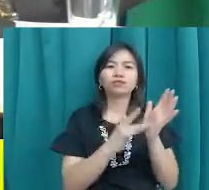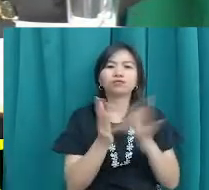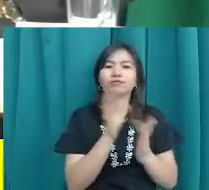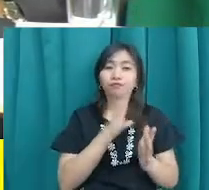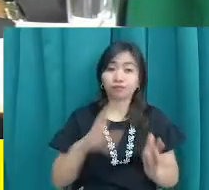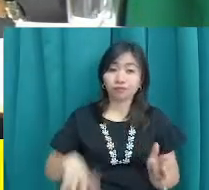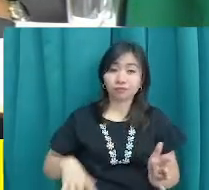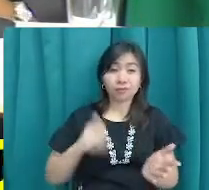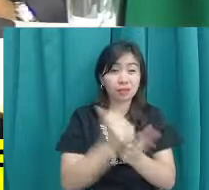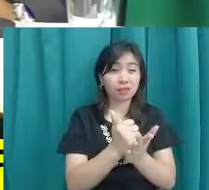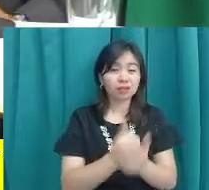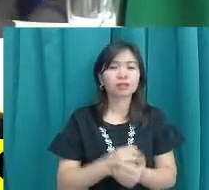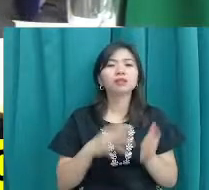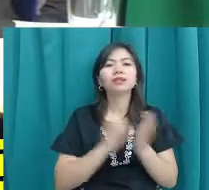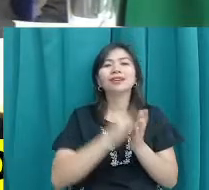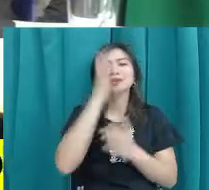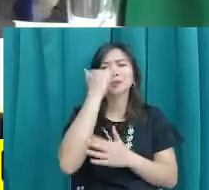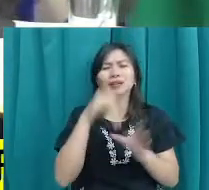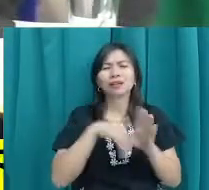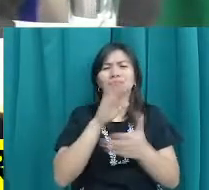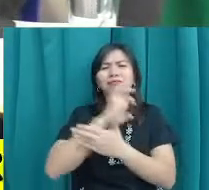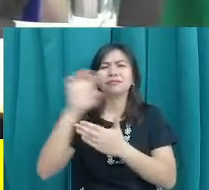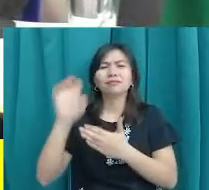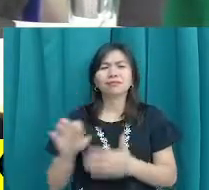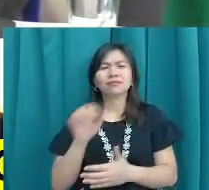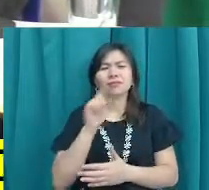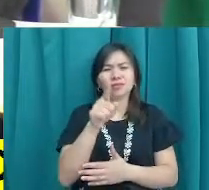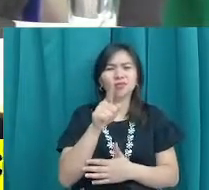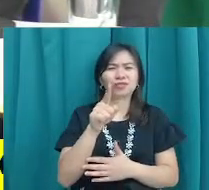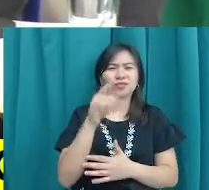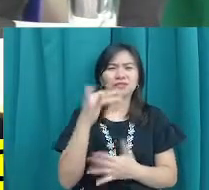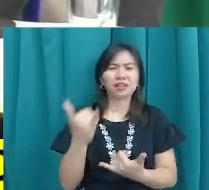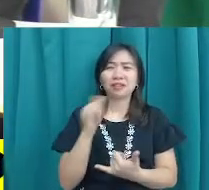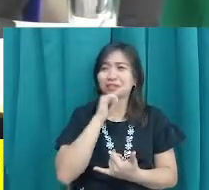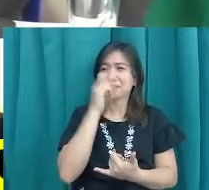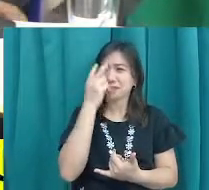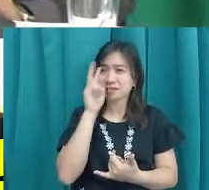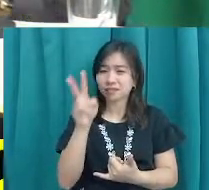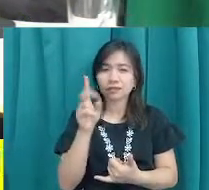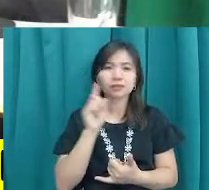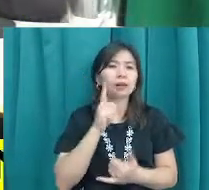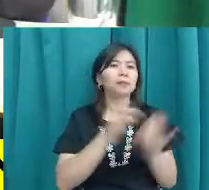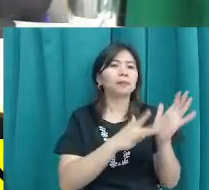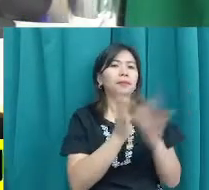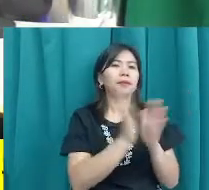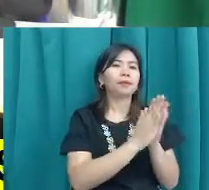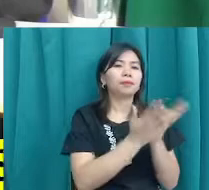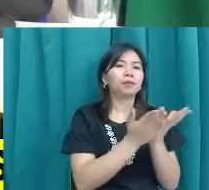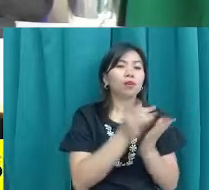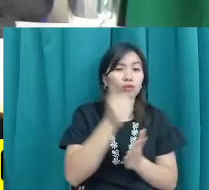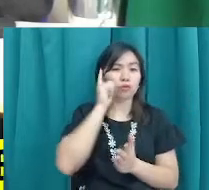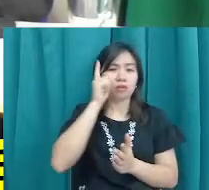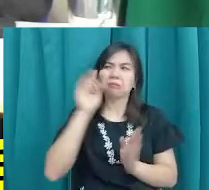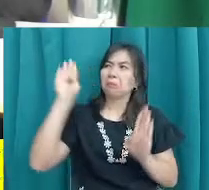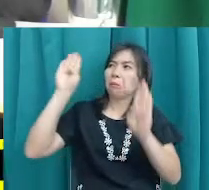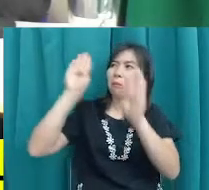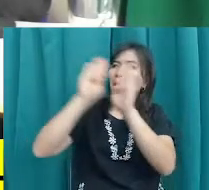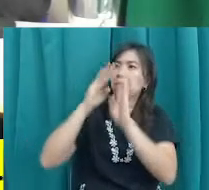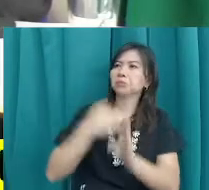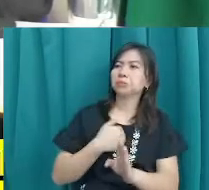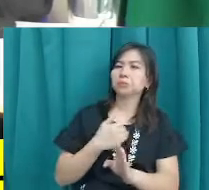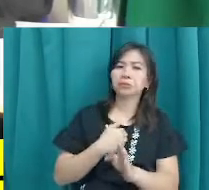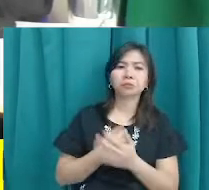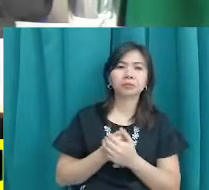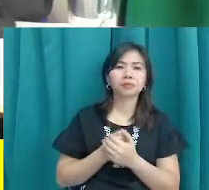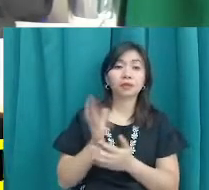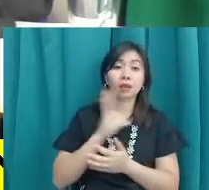Kaya sa totoo niyan, sa dulo, hinang hindi mo mamamalayan, anong sabi ng Biblia? Feeling mo lang close kayo. Feeling mo